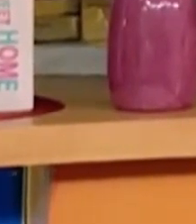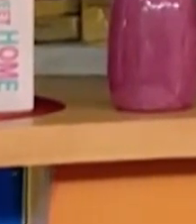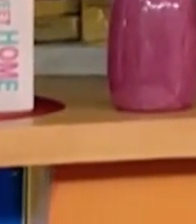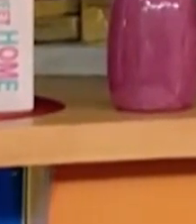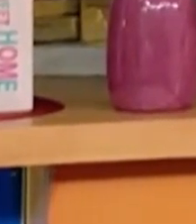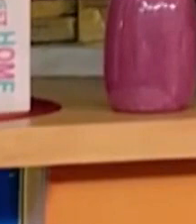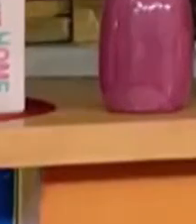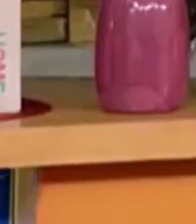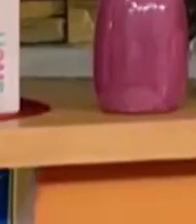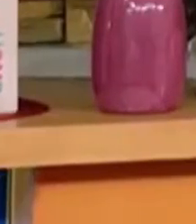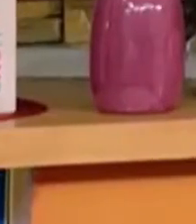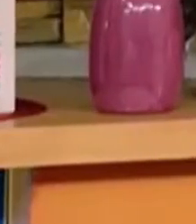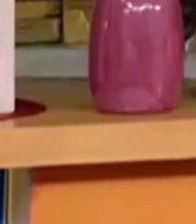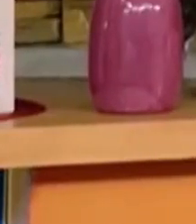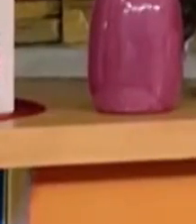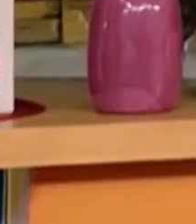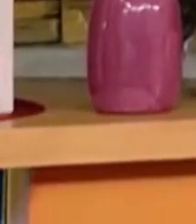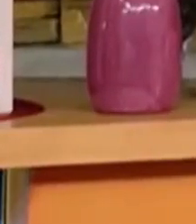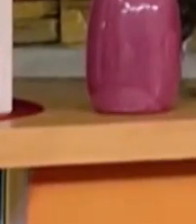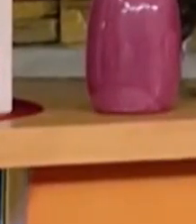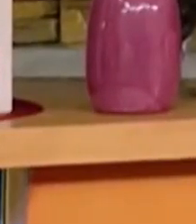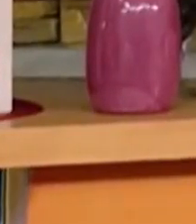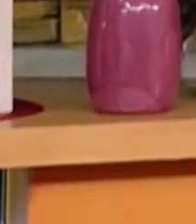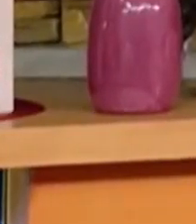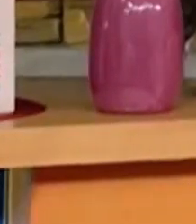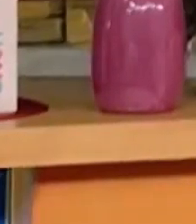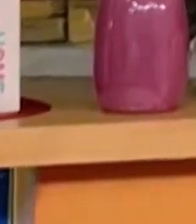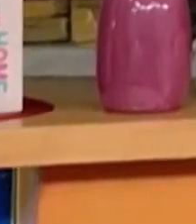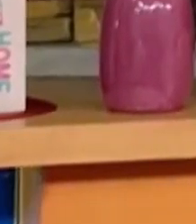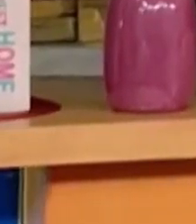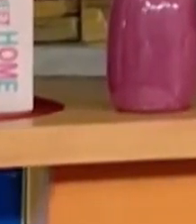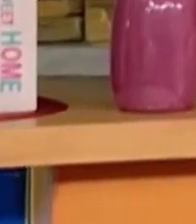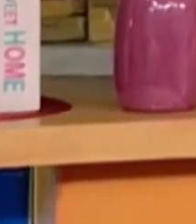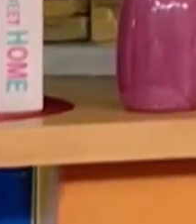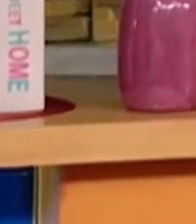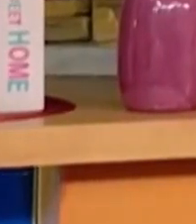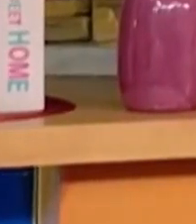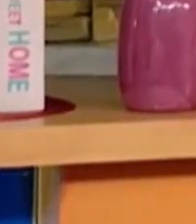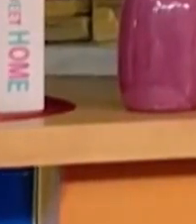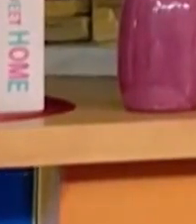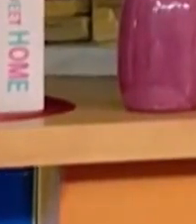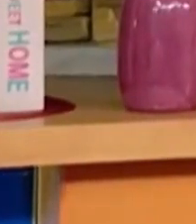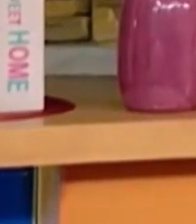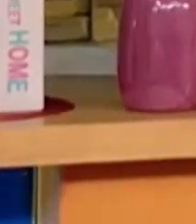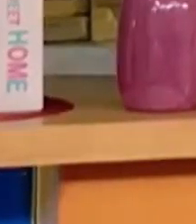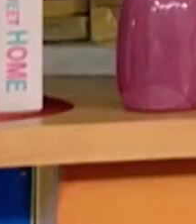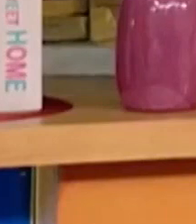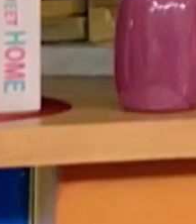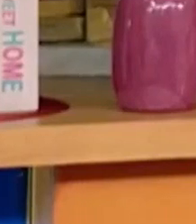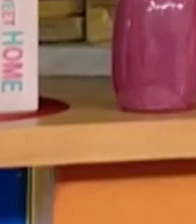I-click lang ang subscribe button. At sa mga kapuso abroad, maaari kaming masubaybayan